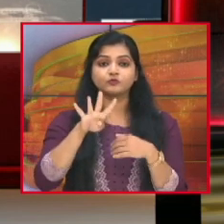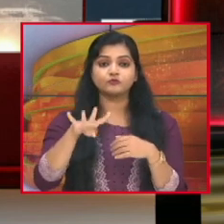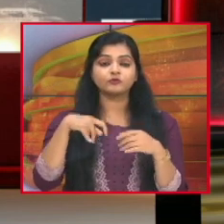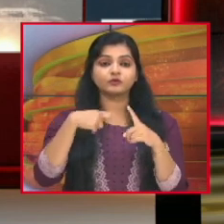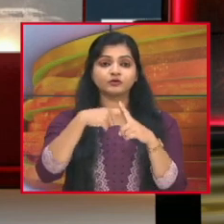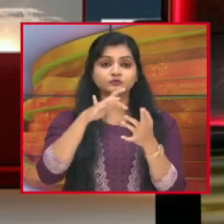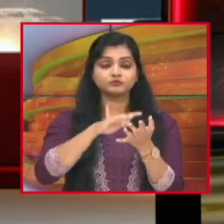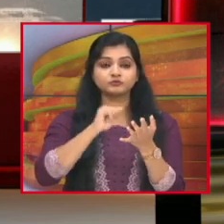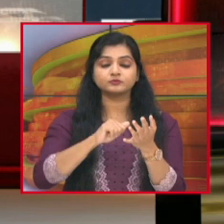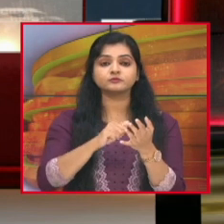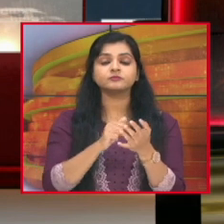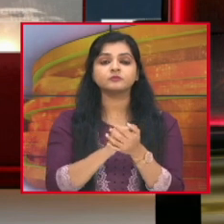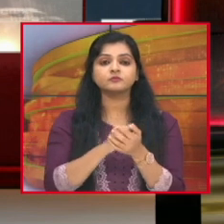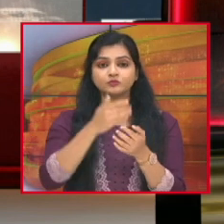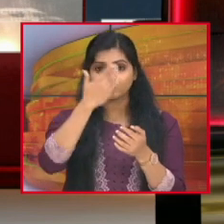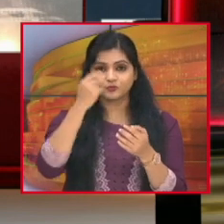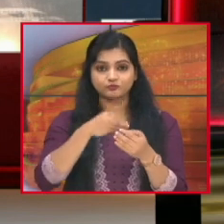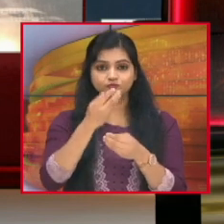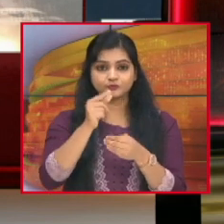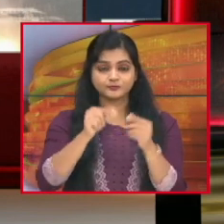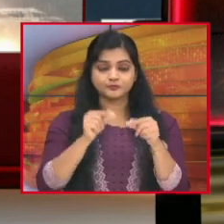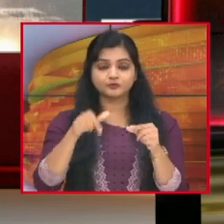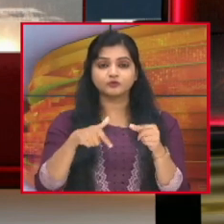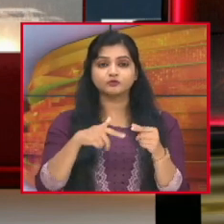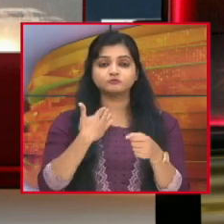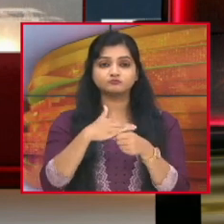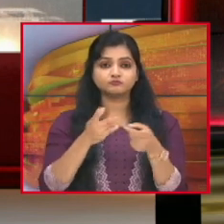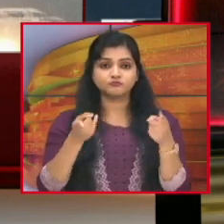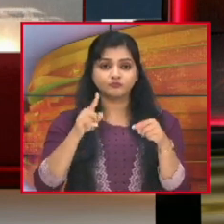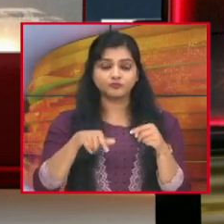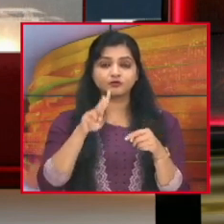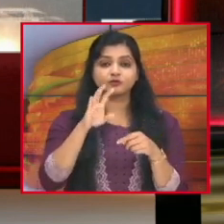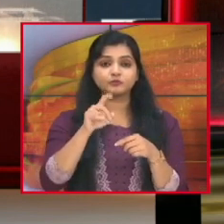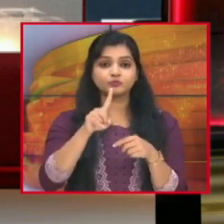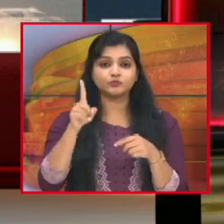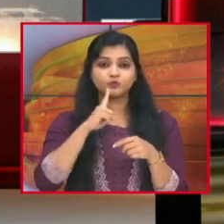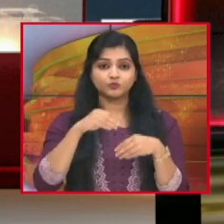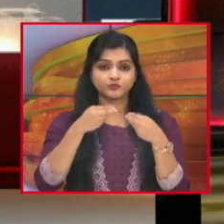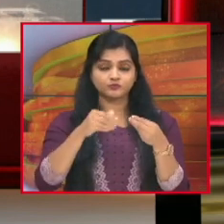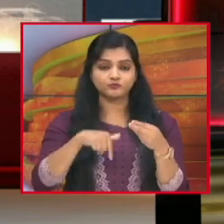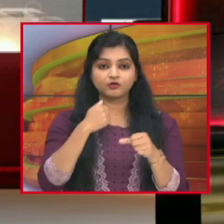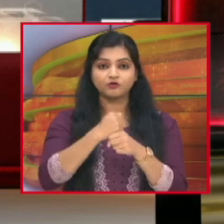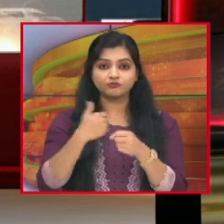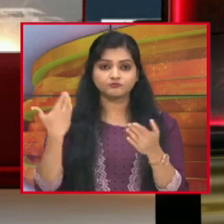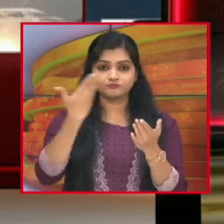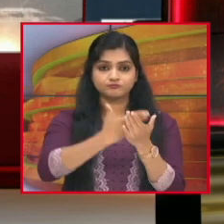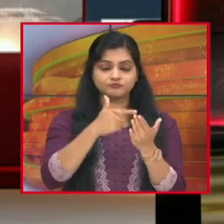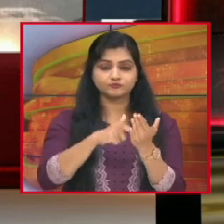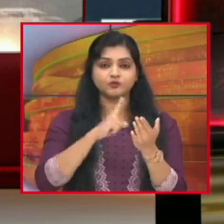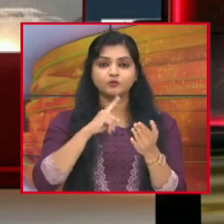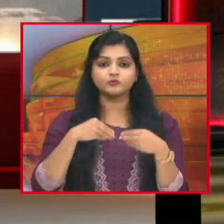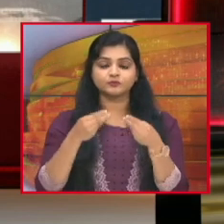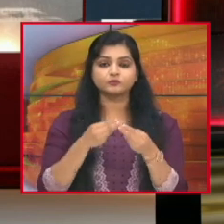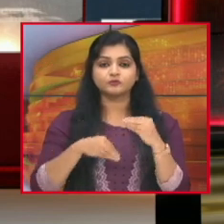പണ്ഡിറ്റുകൾ കൊല്ലപ്പെട്ട സംഭവത്തിലാണ് പുനരന്വേഷണം. ഷോപ്പിയാനിലെ വിചാരണ കോടതിയുടെ 2011 ഉത്തരവിനെതിരെ സർക്കാർ സമർപ്പിച്ച റിവിഷൻ ഹർജിയിലാണ് ഉത്തരവ്.